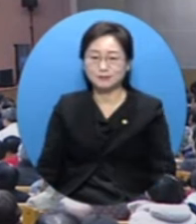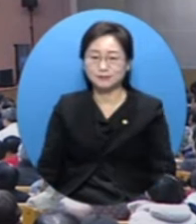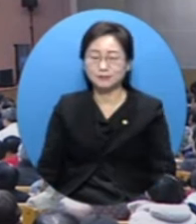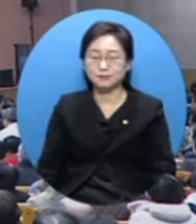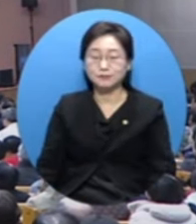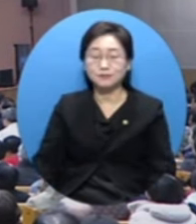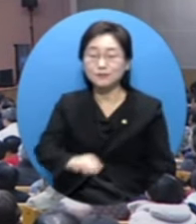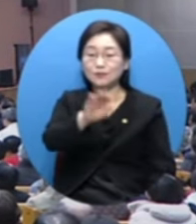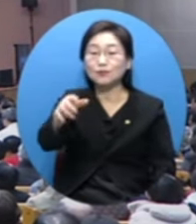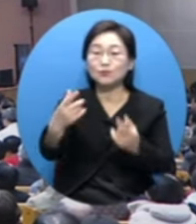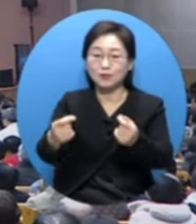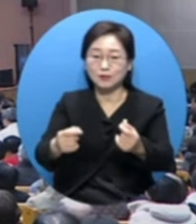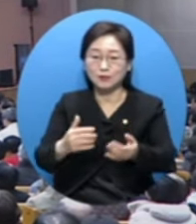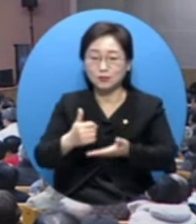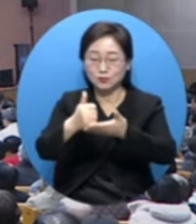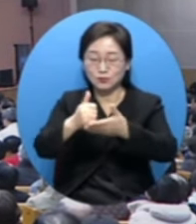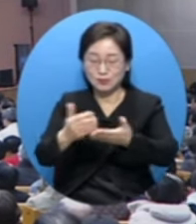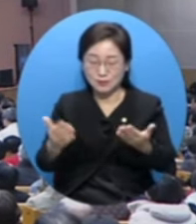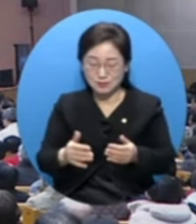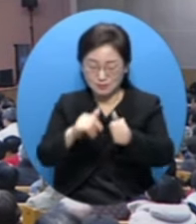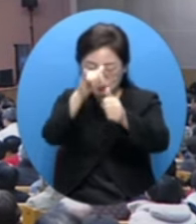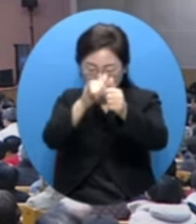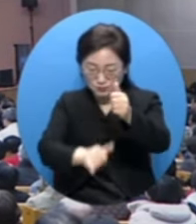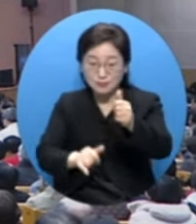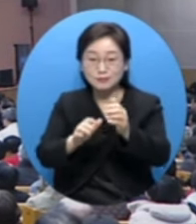때때로 우리가 주님을 열심히 할 때